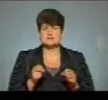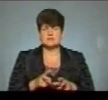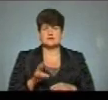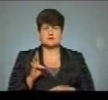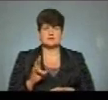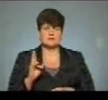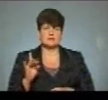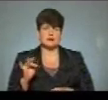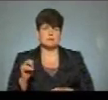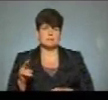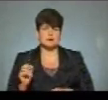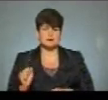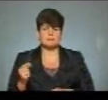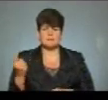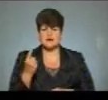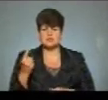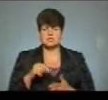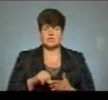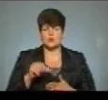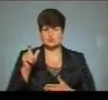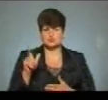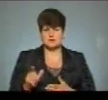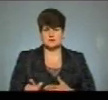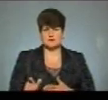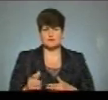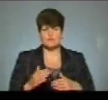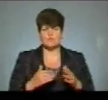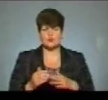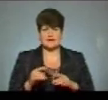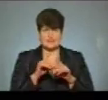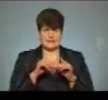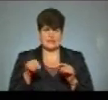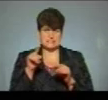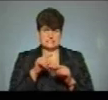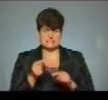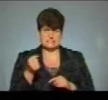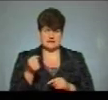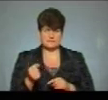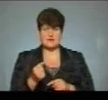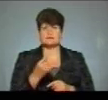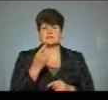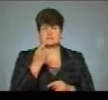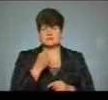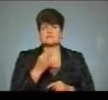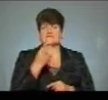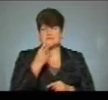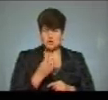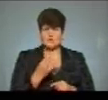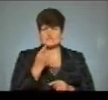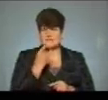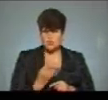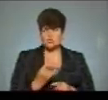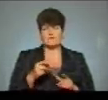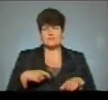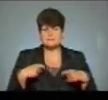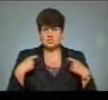Ніна Крепка. Першого учасника в руках естафетне кільце. За свисточком він біжить,